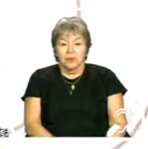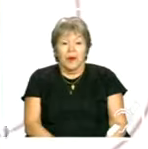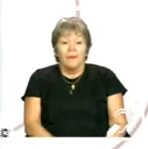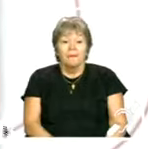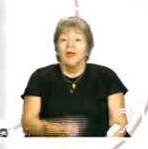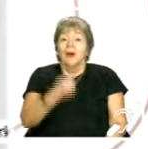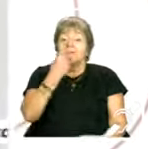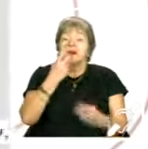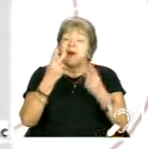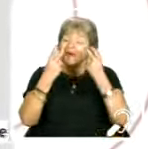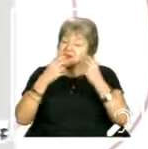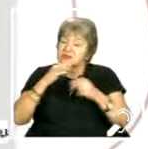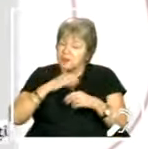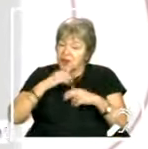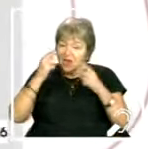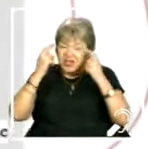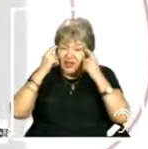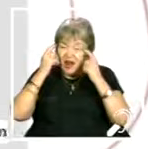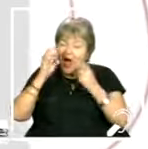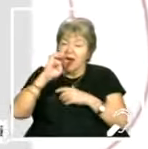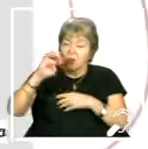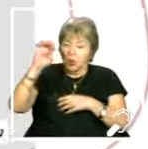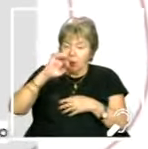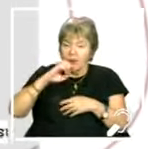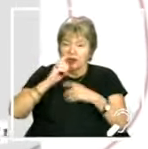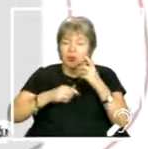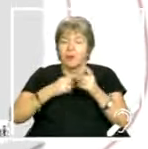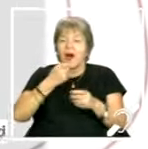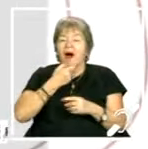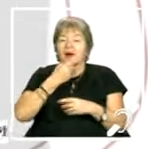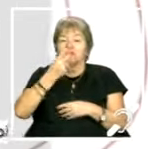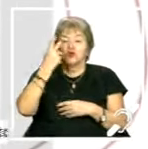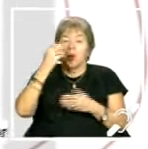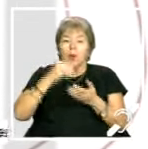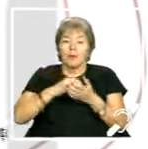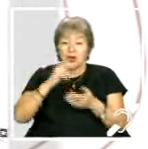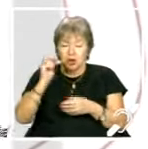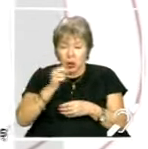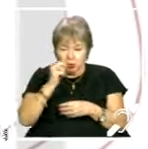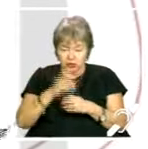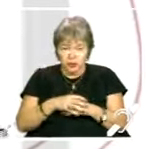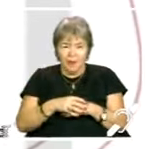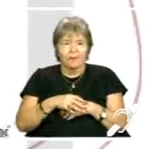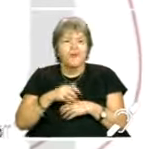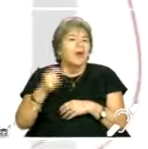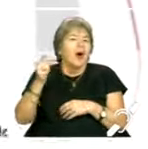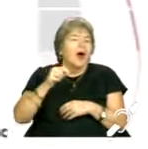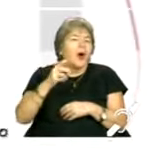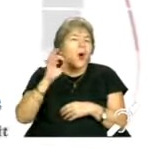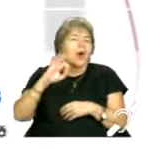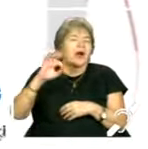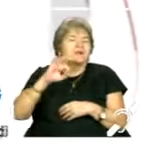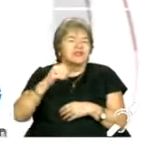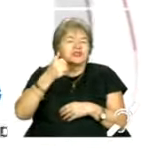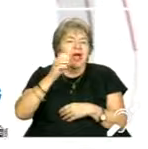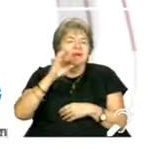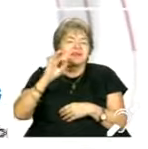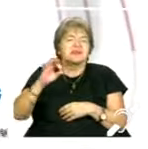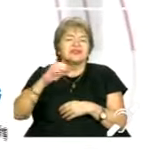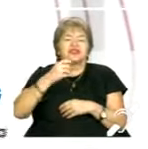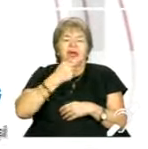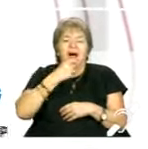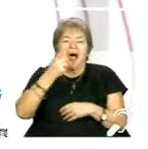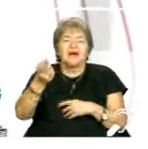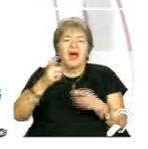la prima vizită a Președintelui chinez în Europa după anul 2019 prilejuită de împlinirea a 60 de ani de la stabilirea